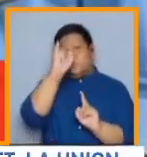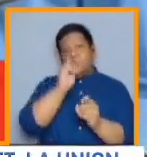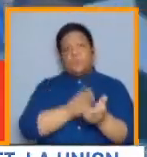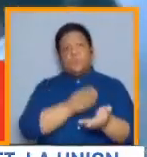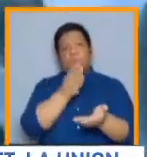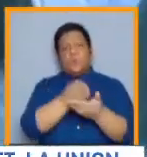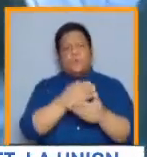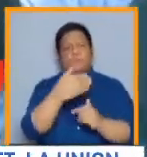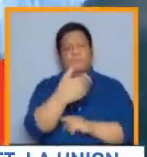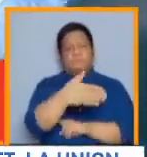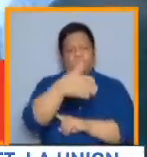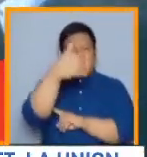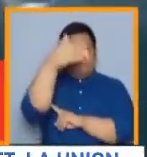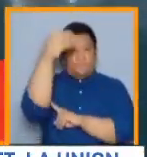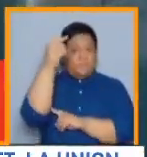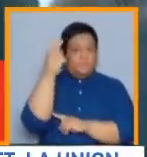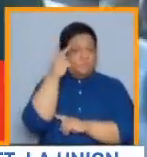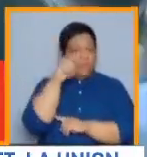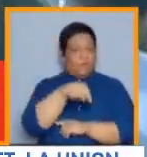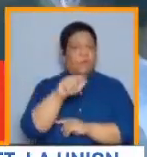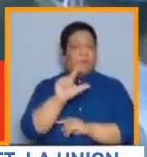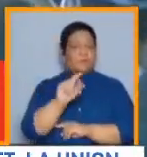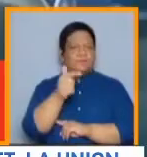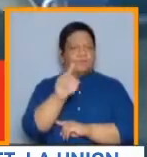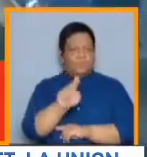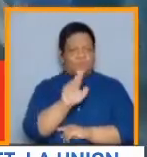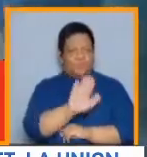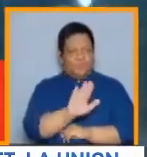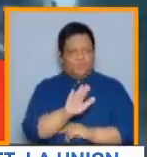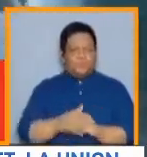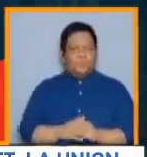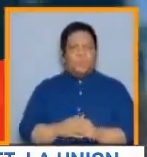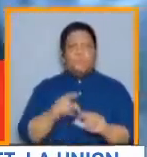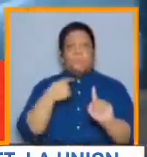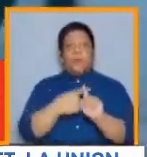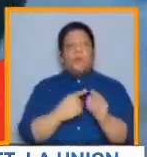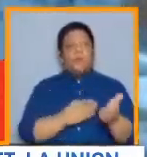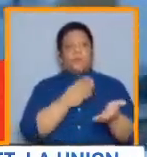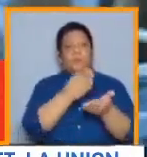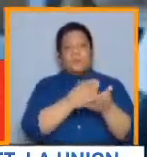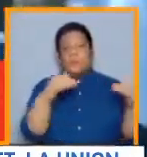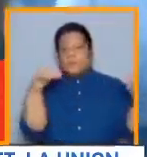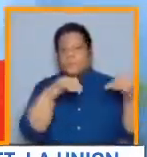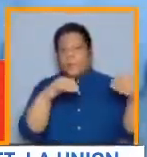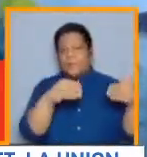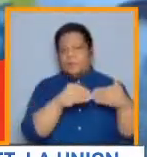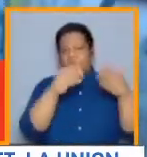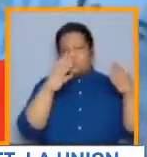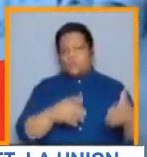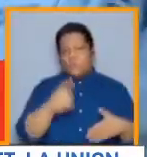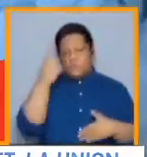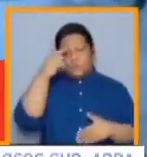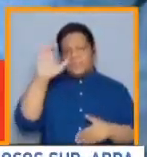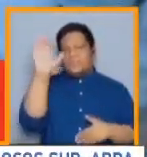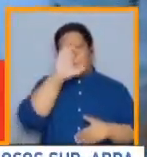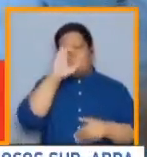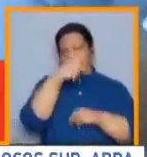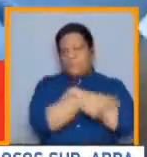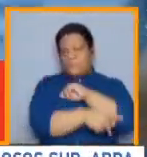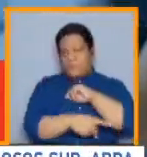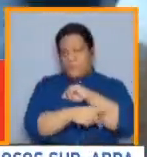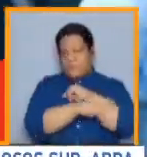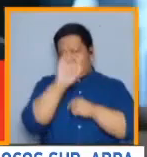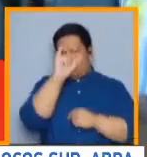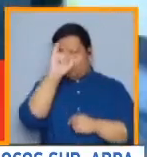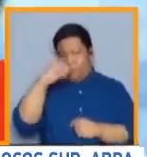syudad. Pinuntahan din niya ang meeting ng mga leader ng Cebu Province Isko Volunteers na nakipagpulong sa Cebu Citywide